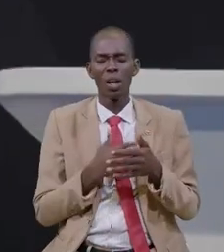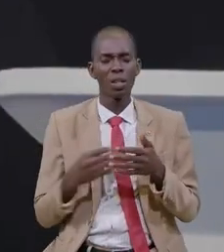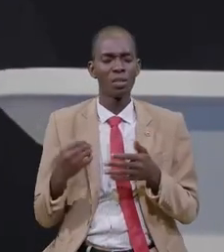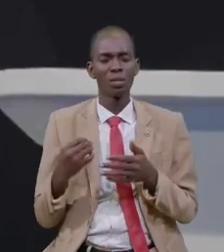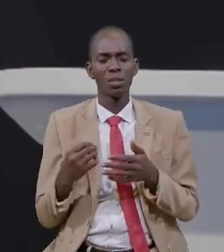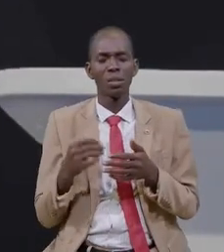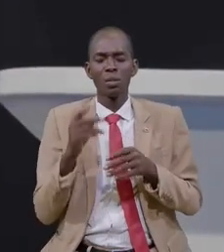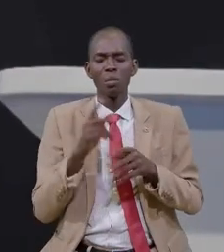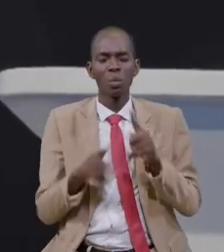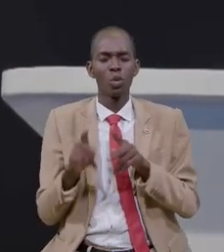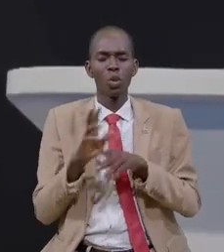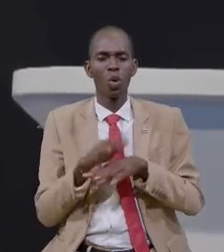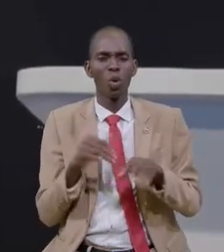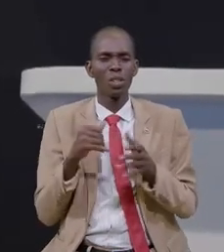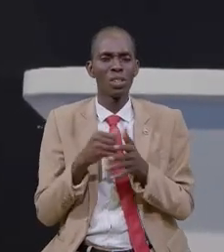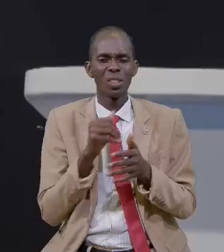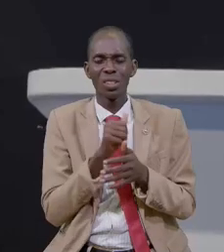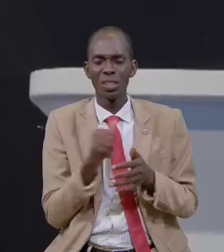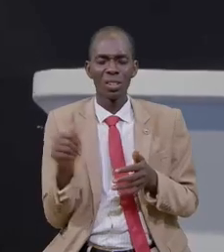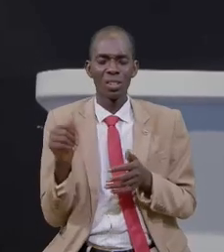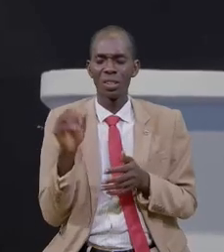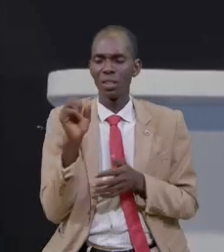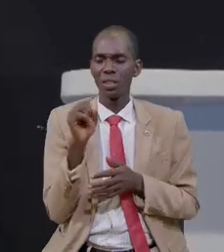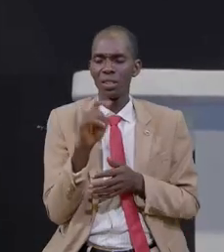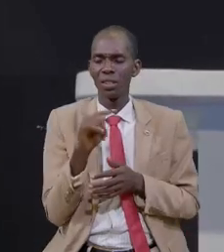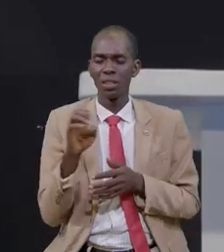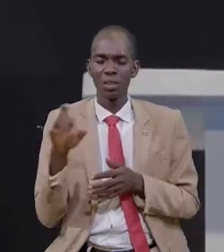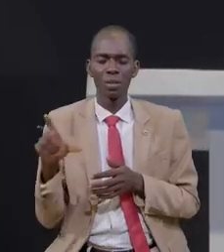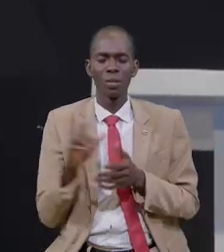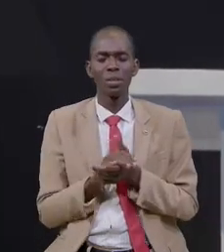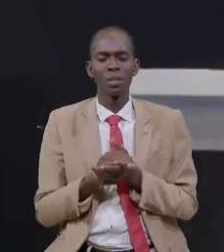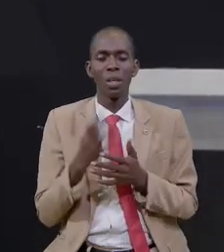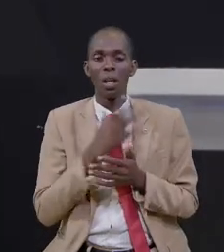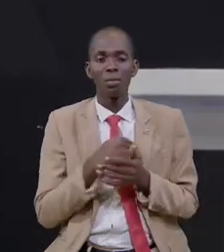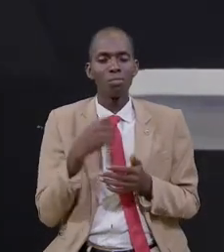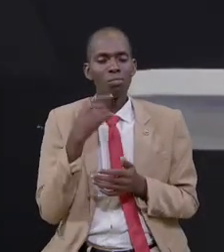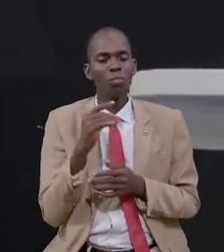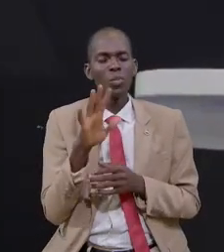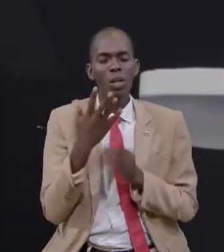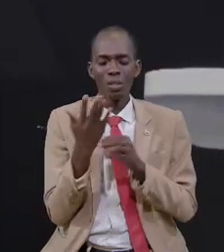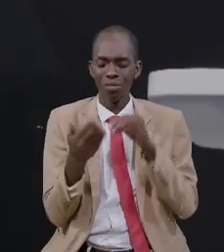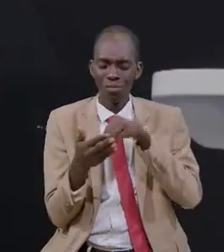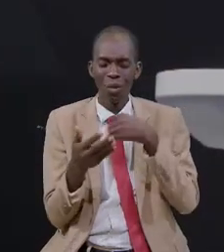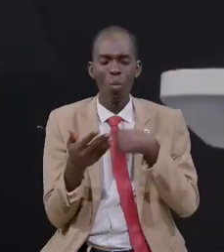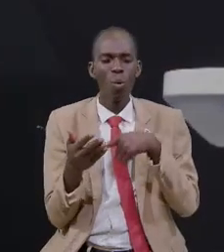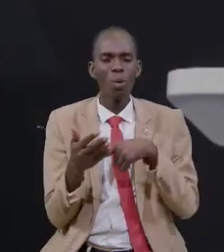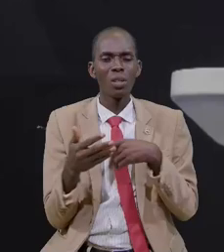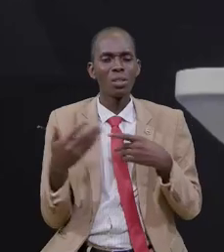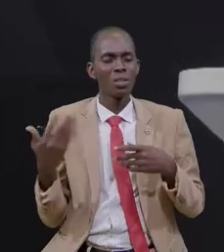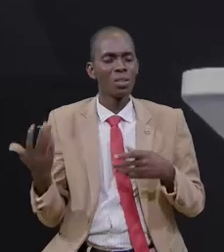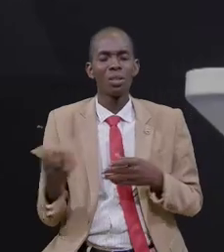ça. Et c'est raide. La main est raide comme ça. J'ai dit, étends ta main, pasteur, la chose est